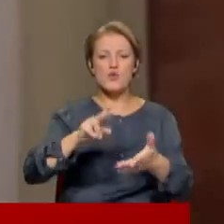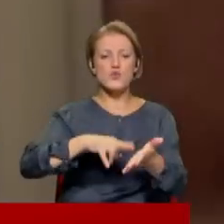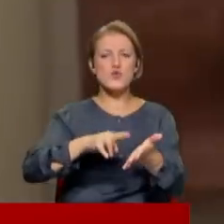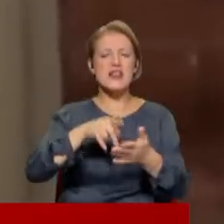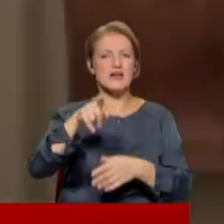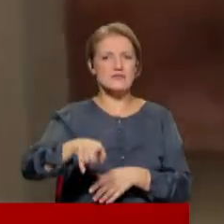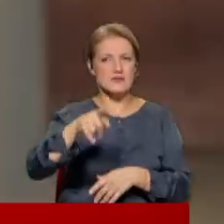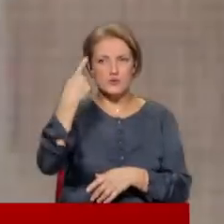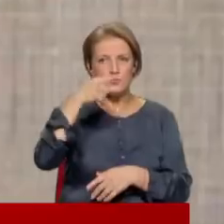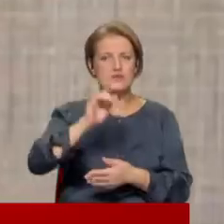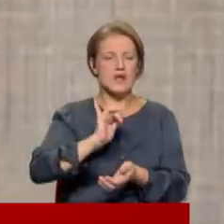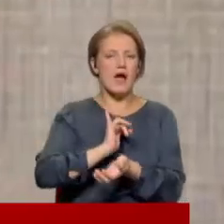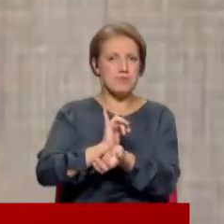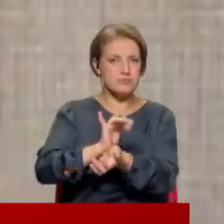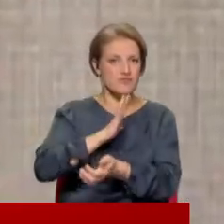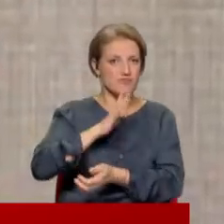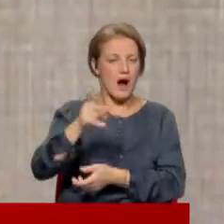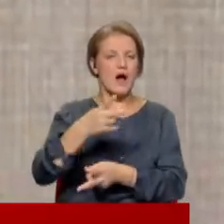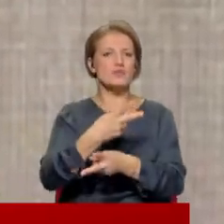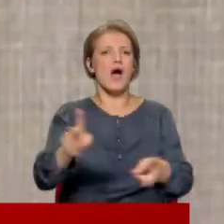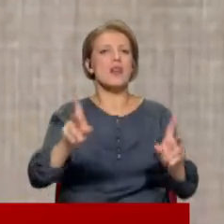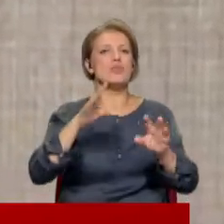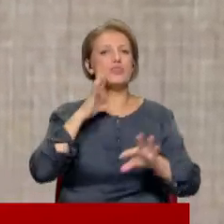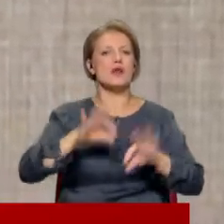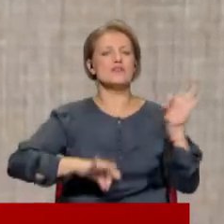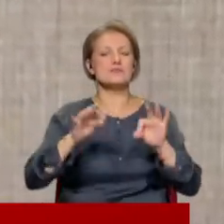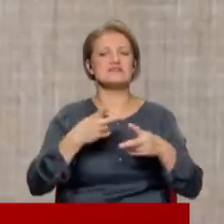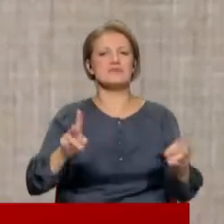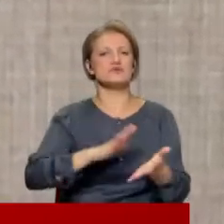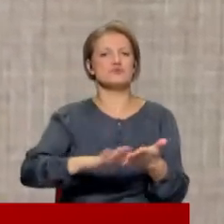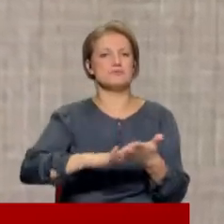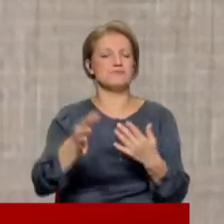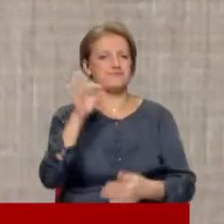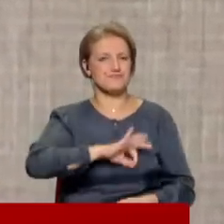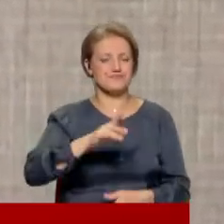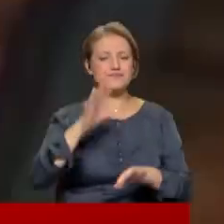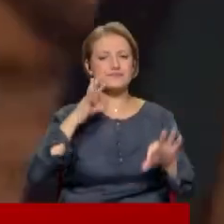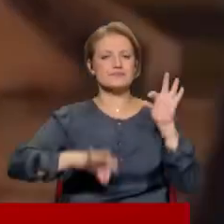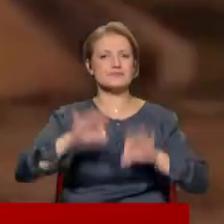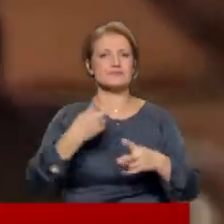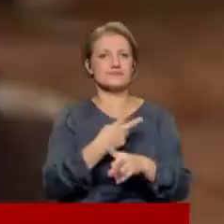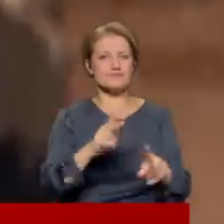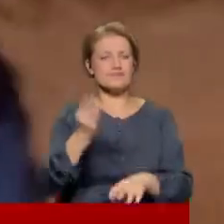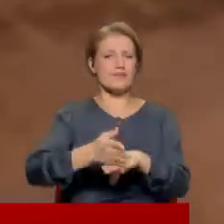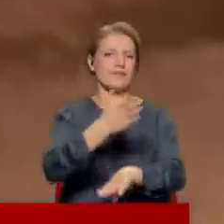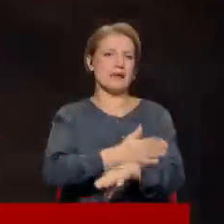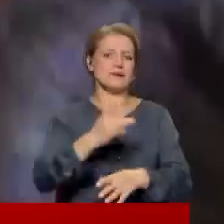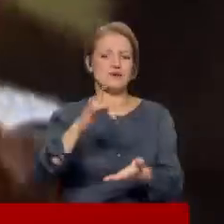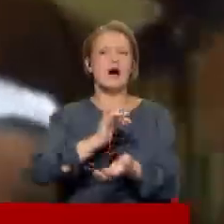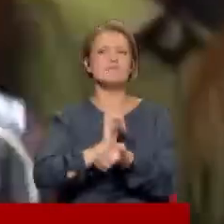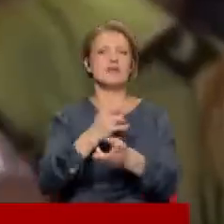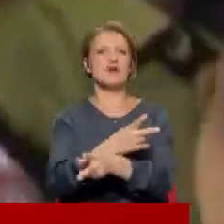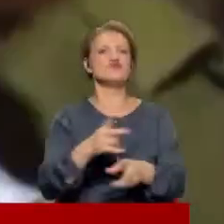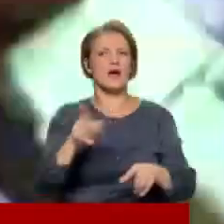nedeniyle yattığı cezaevinden tahliye edildi. Denetimli serbestlik düzenlemesinden yararlandı. Denetimli serbestlikle daha önce cezaevinden